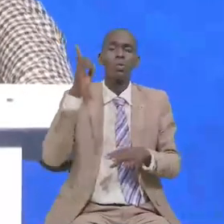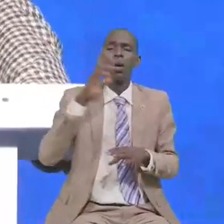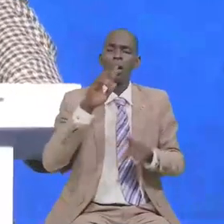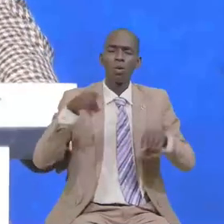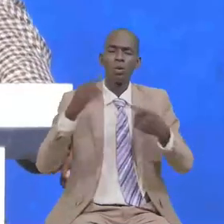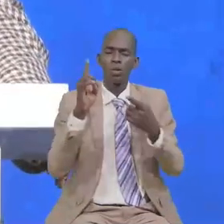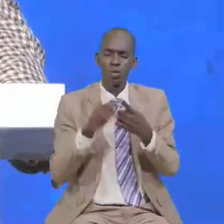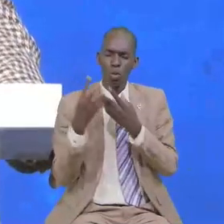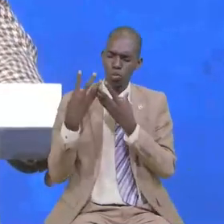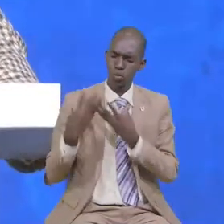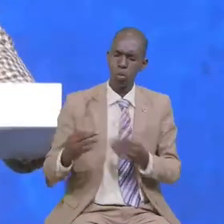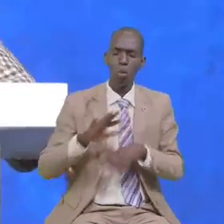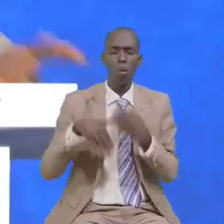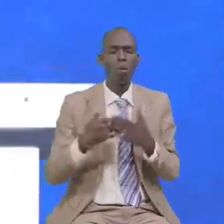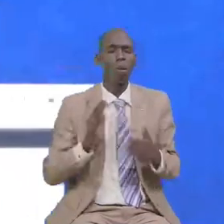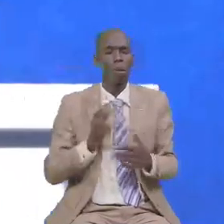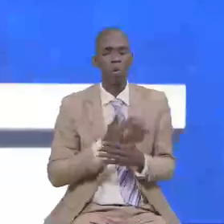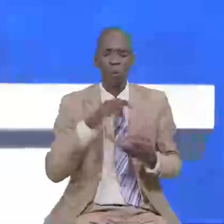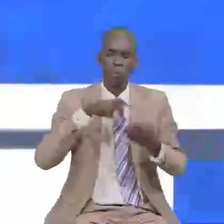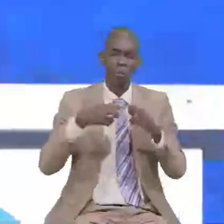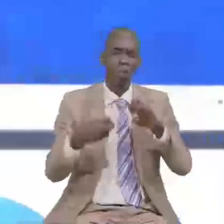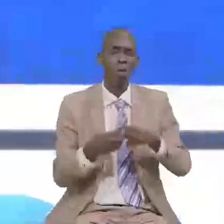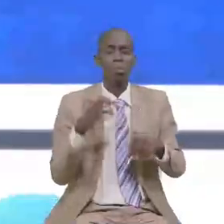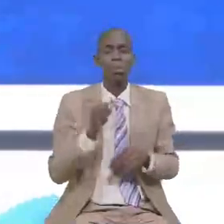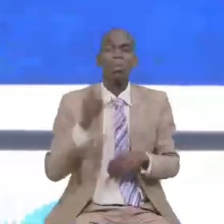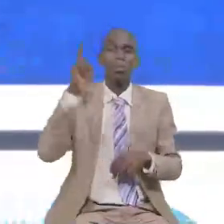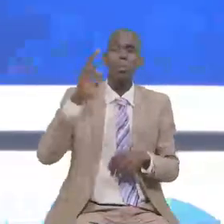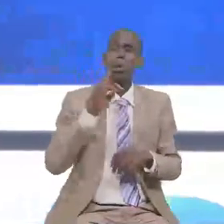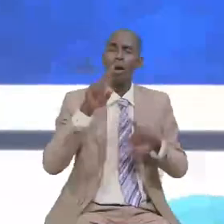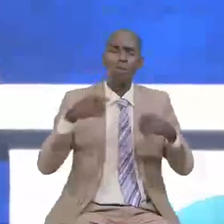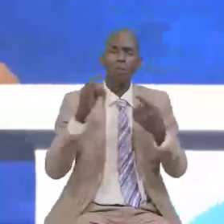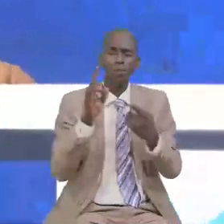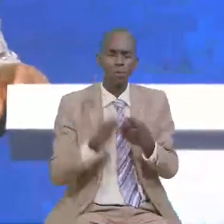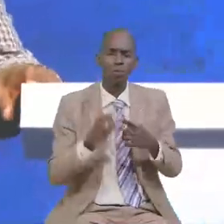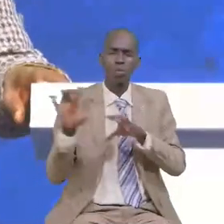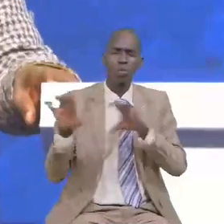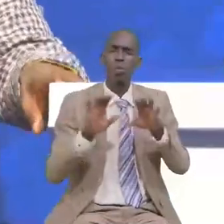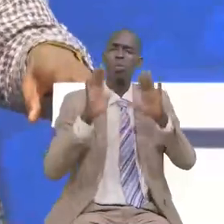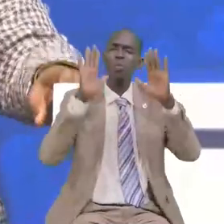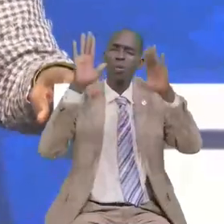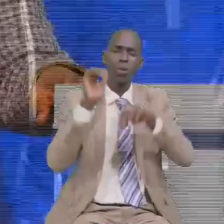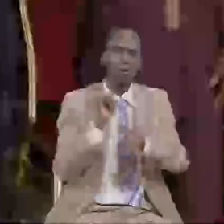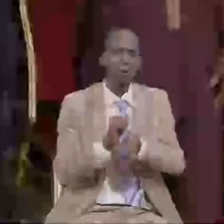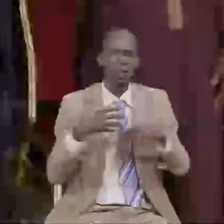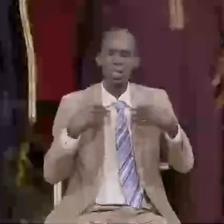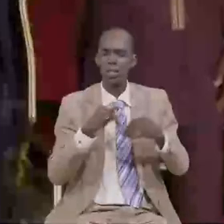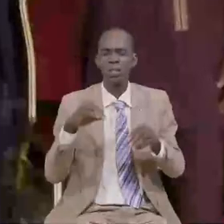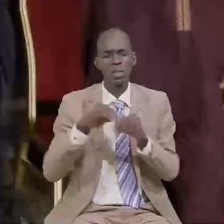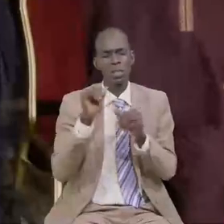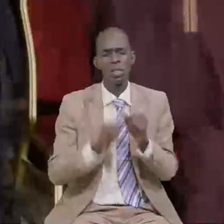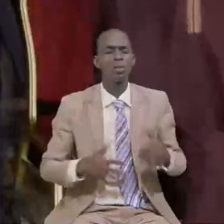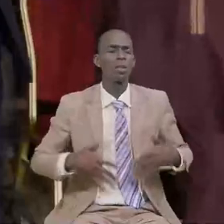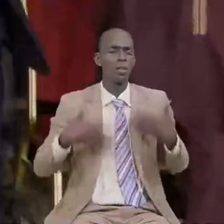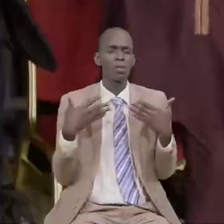vas résoudre tous nos problèmes. Tu vas faire des miracles de guérison dans